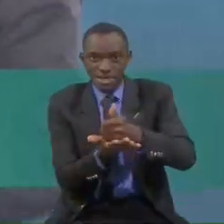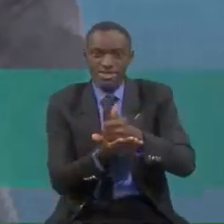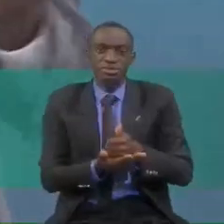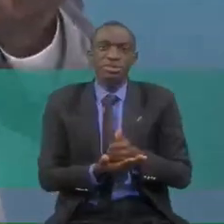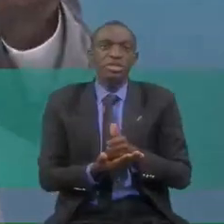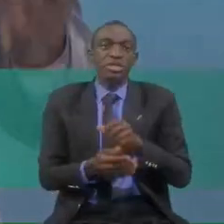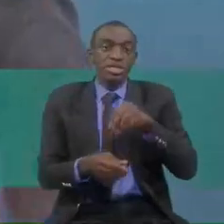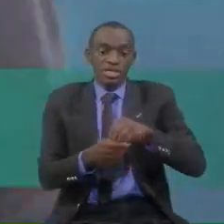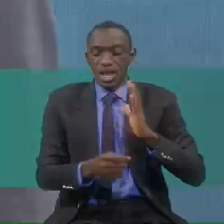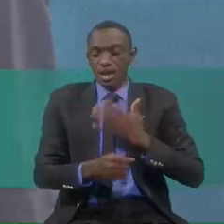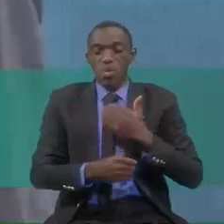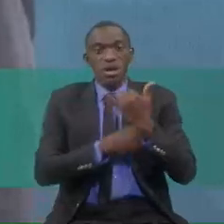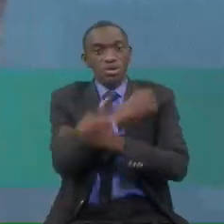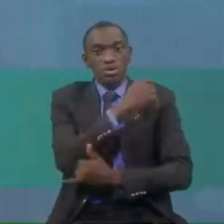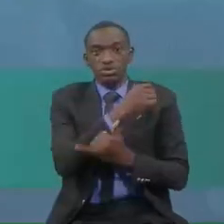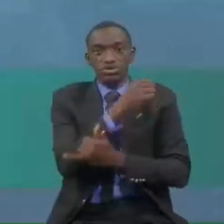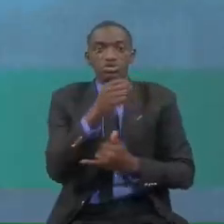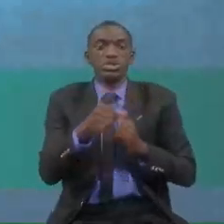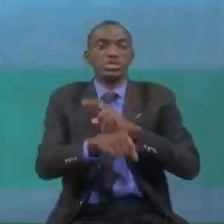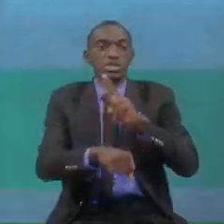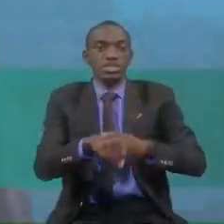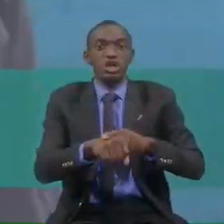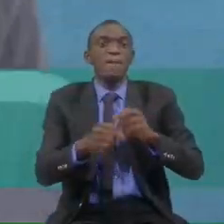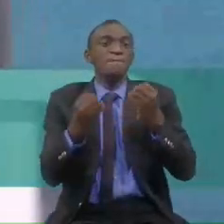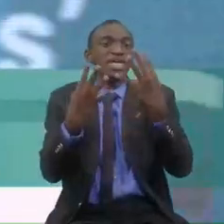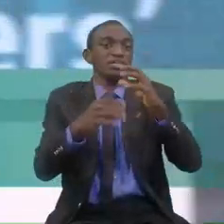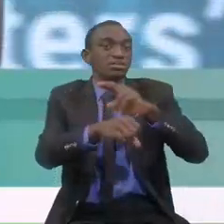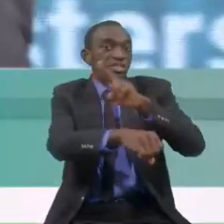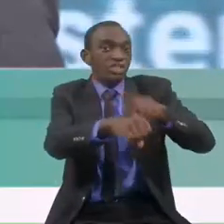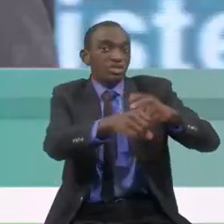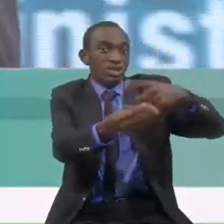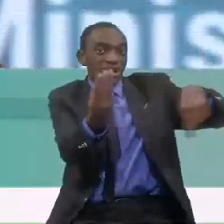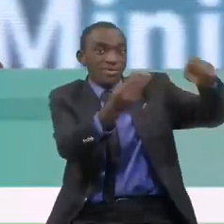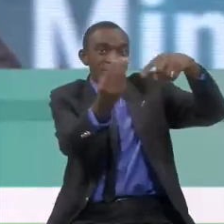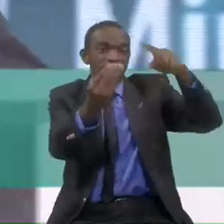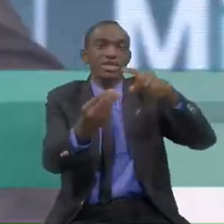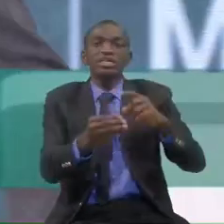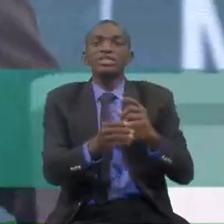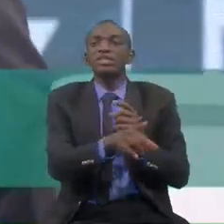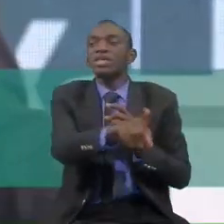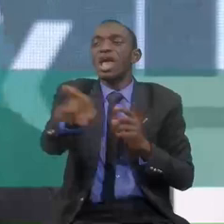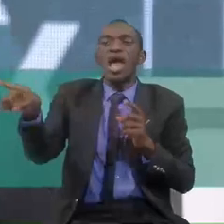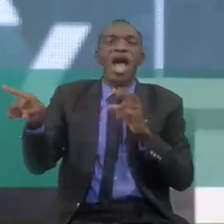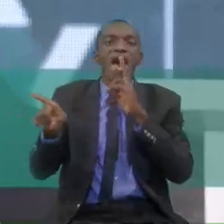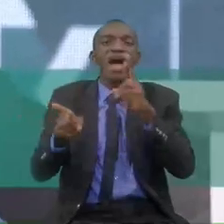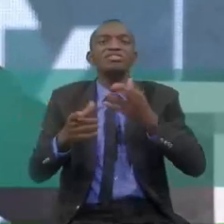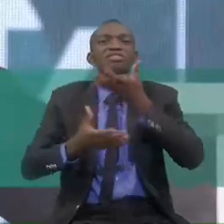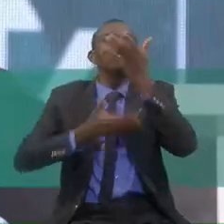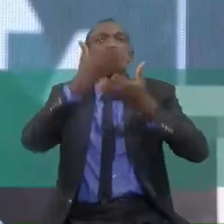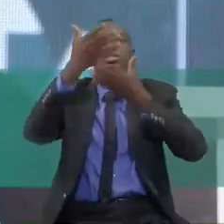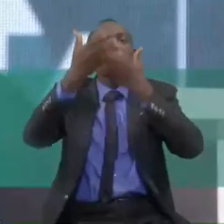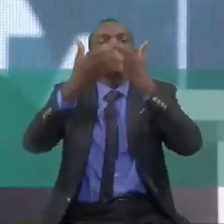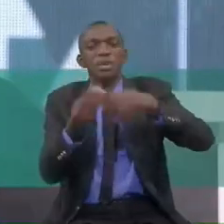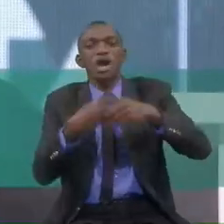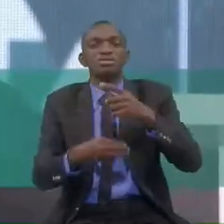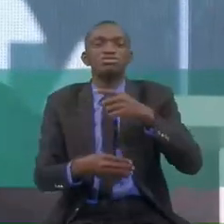Dans notre nation, et dans beaucoup de nations autour de nous, on crie, on parle de